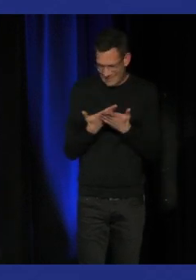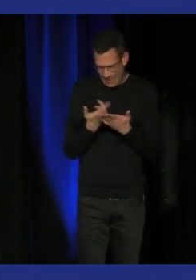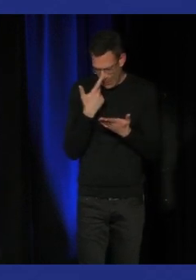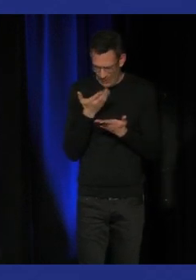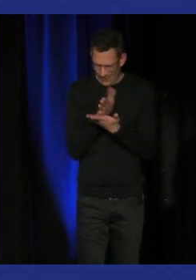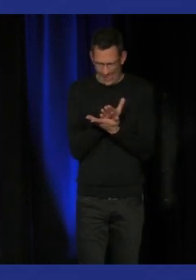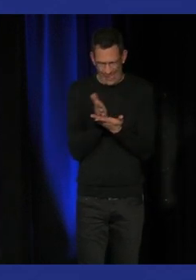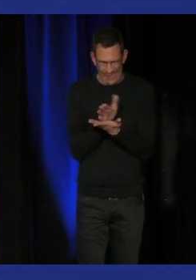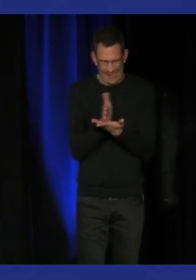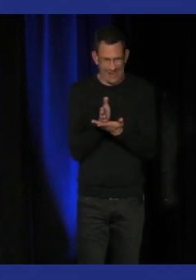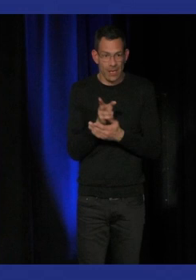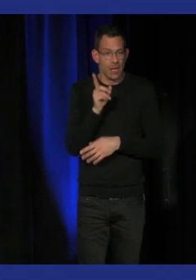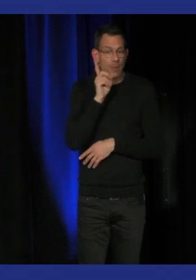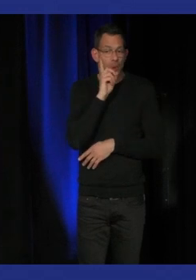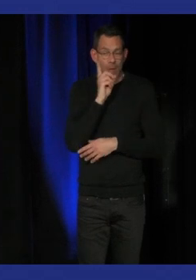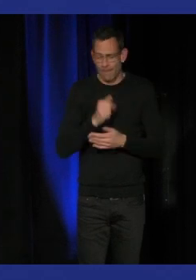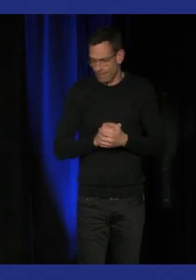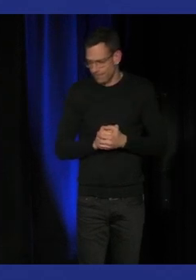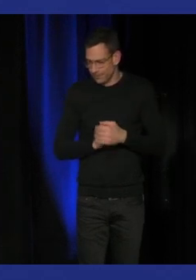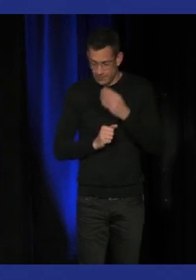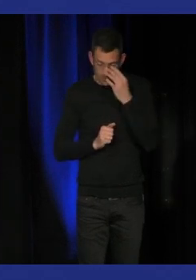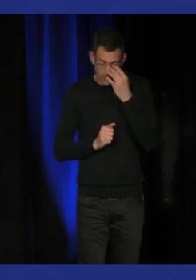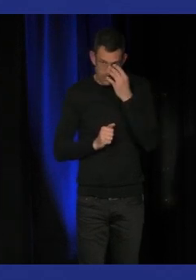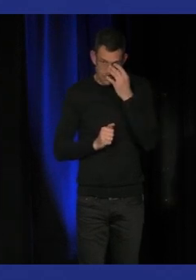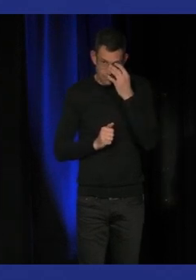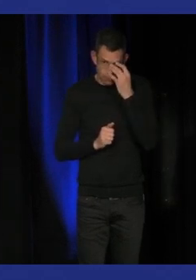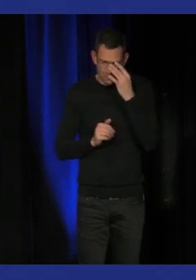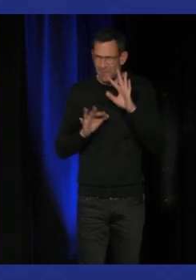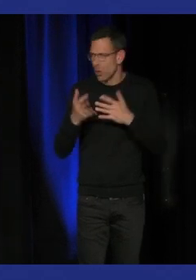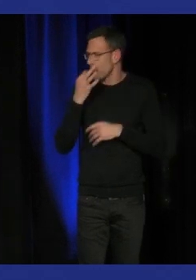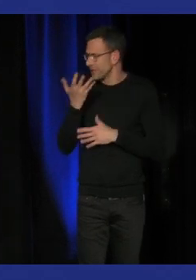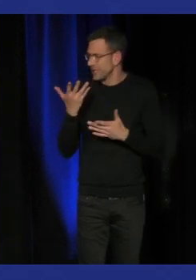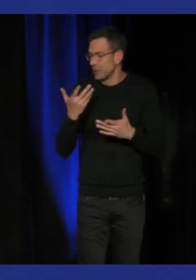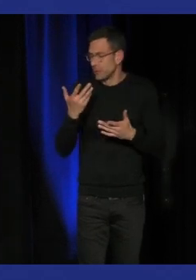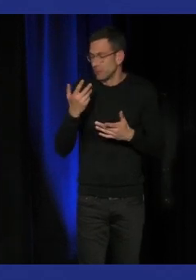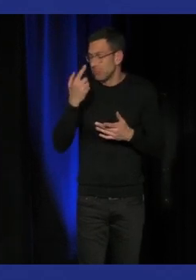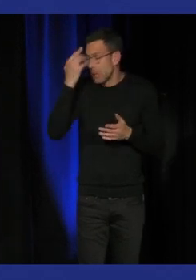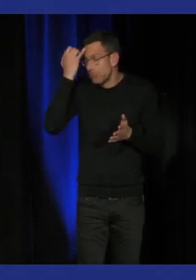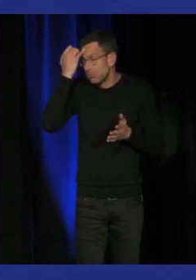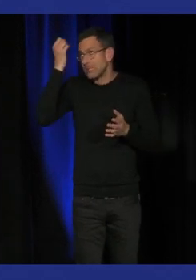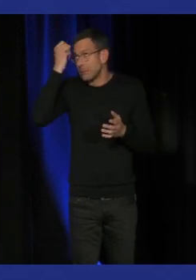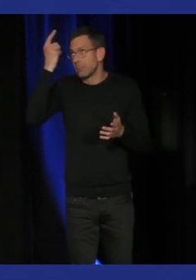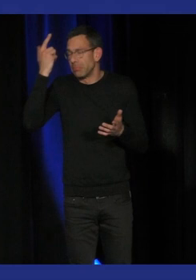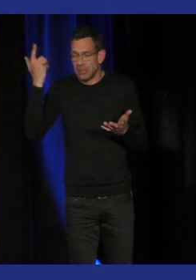ambivalente, parce qu'à la fois, on a... je sais pas comment, c'est juste une pensée comme ça,